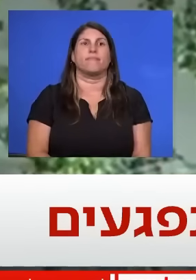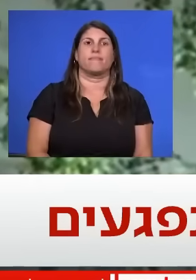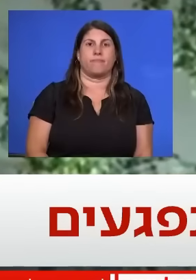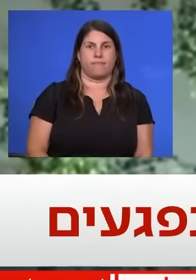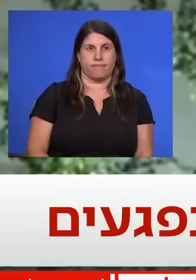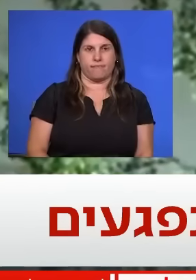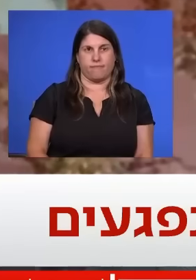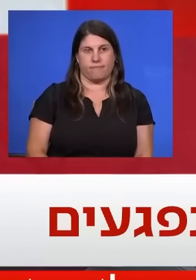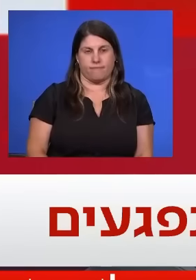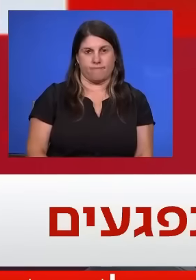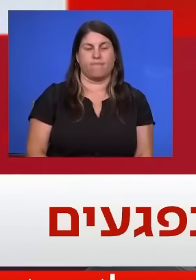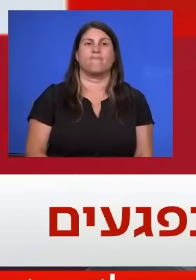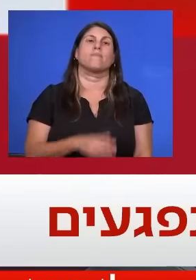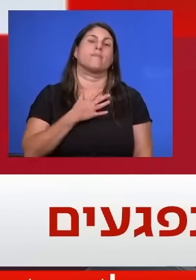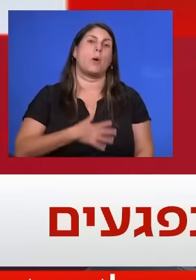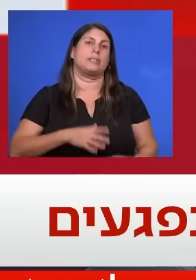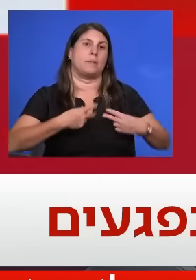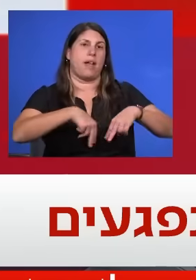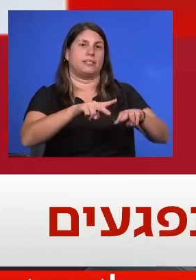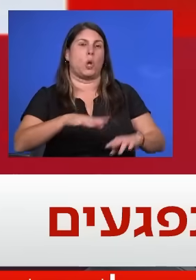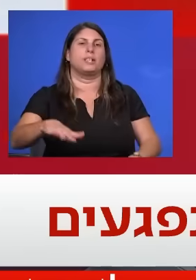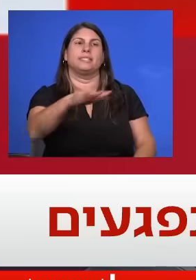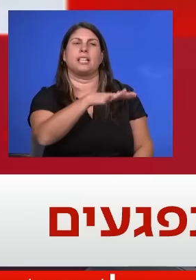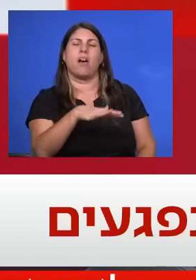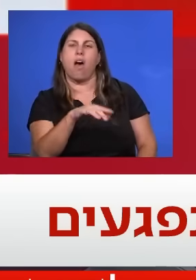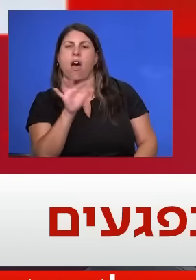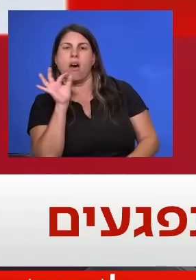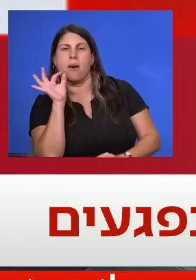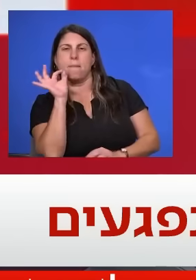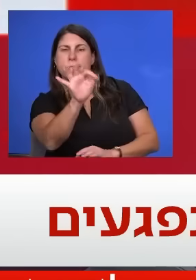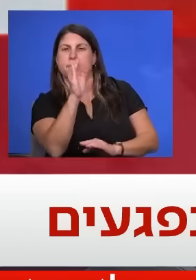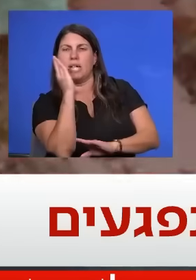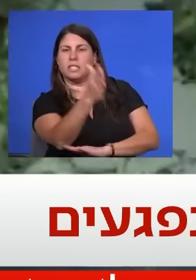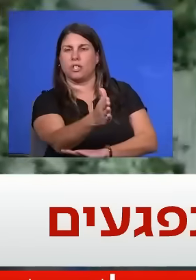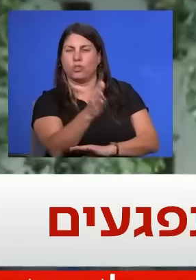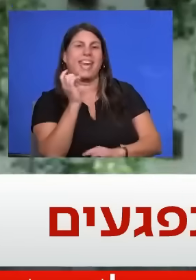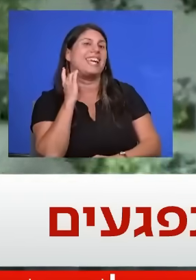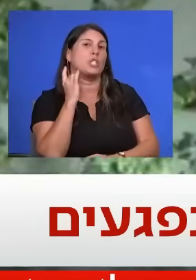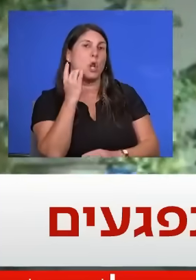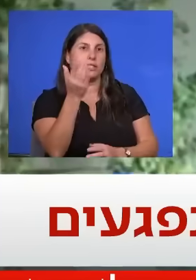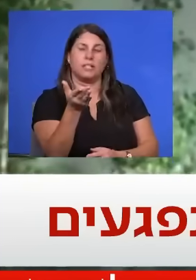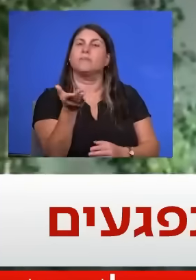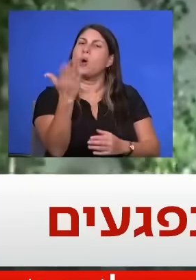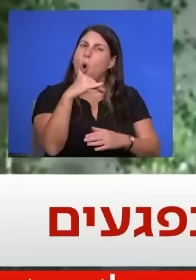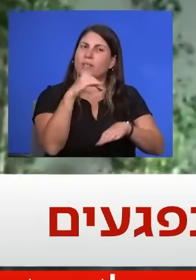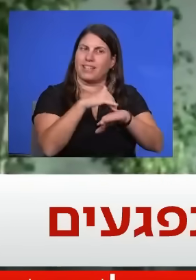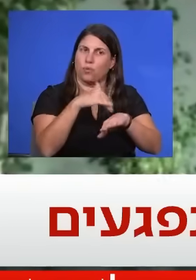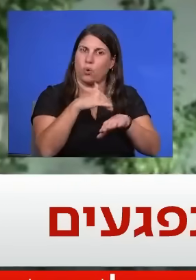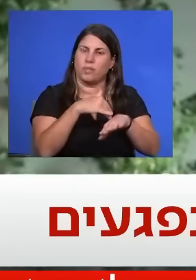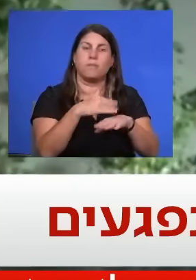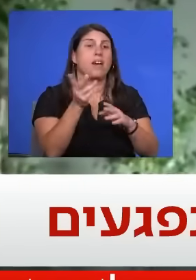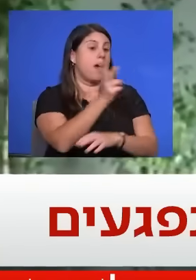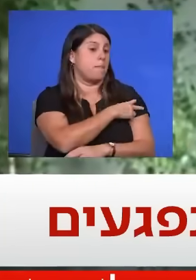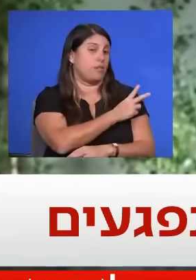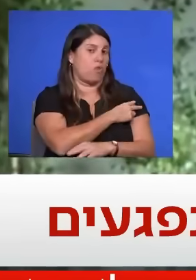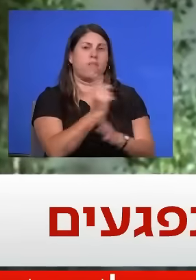רוצים לחזור לזירת הפגיעה הישירה בראשון לציון, לירן חוג'יינוף, עוד עדכונים שלך, כשהמשטרה קוראת עכשיו